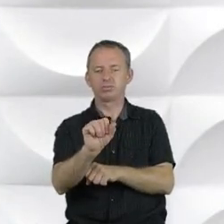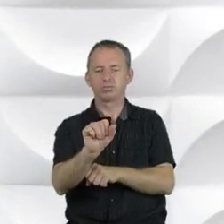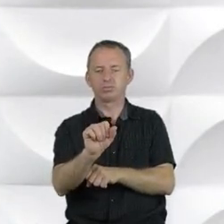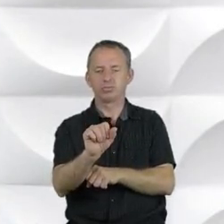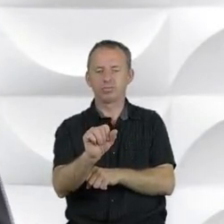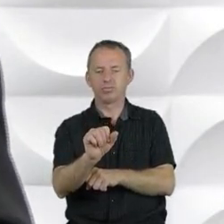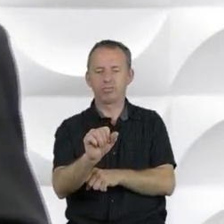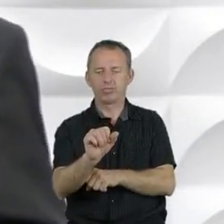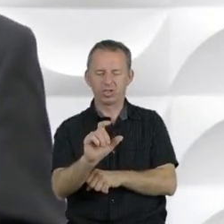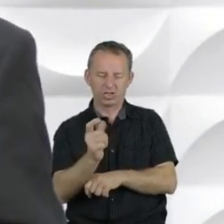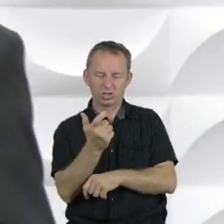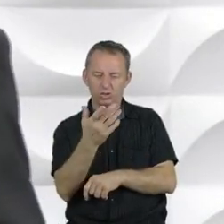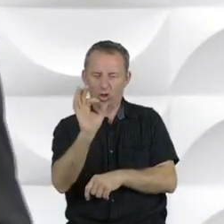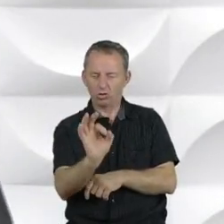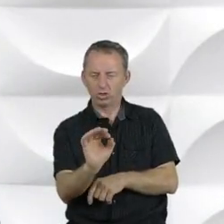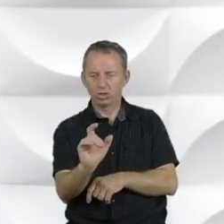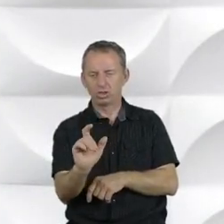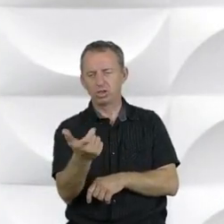coś,